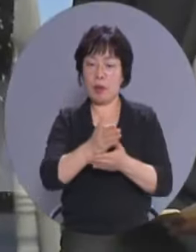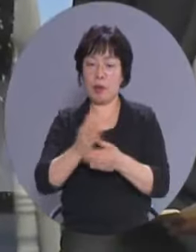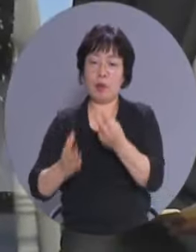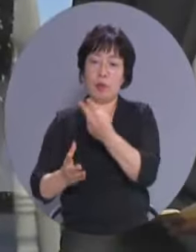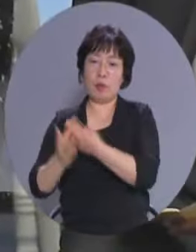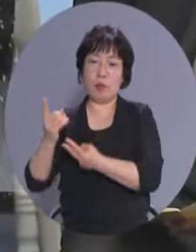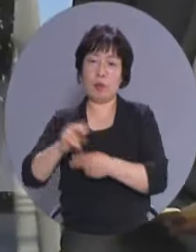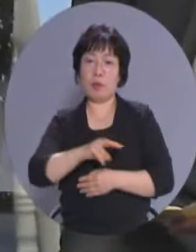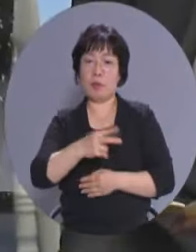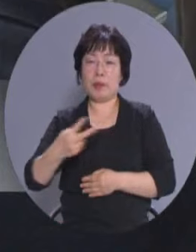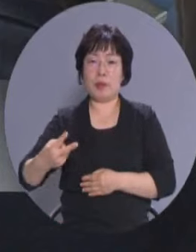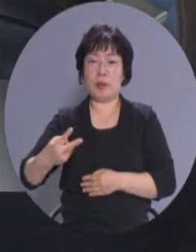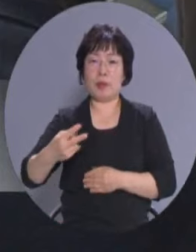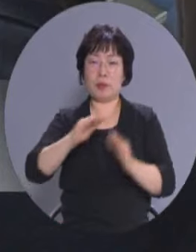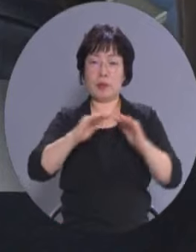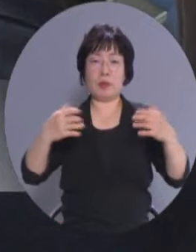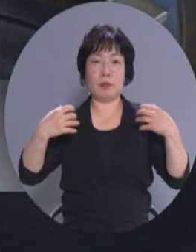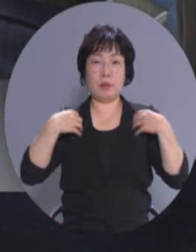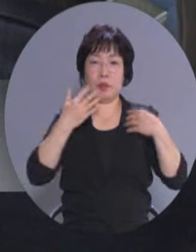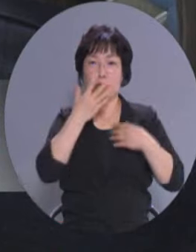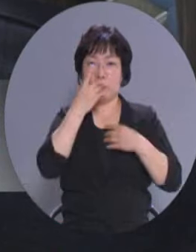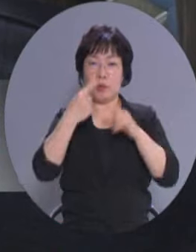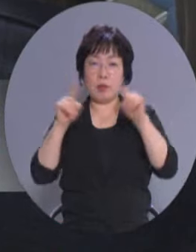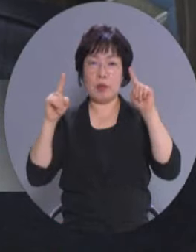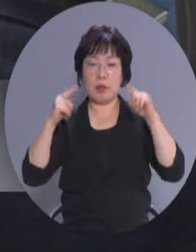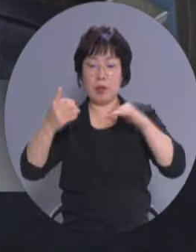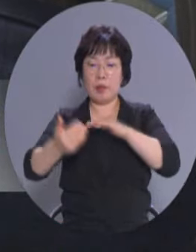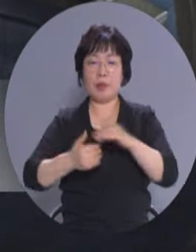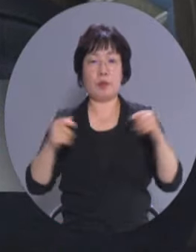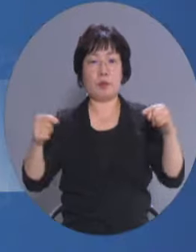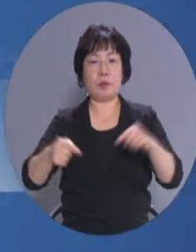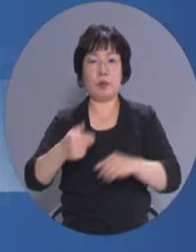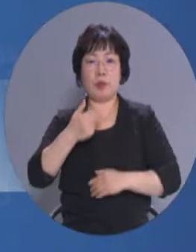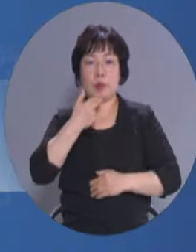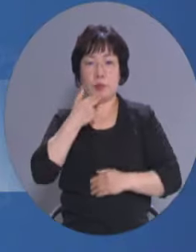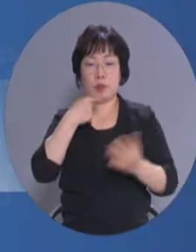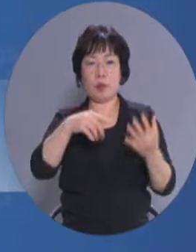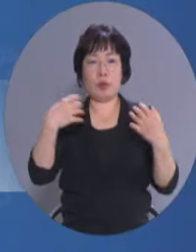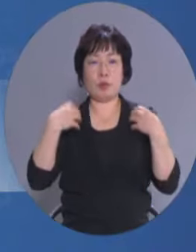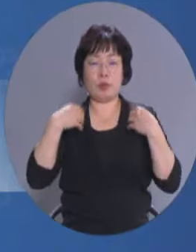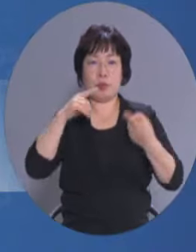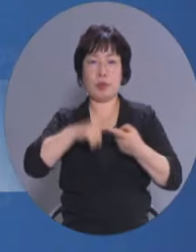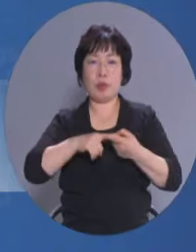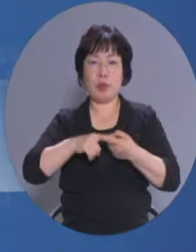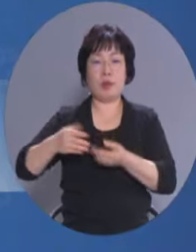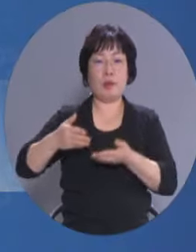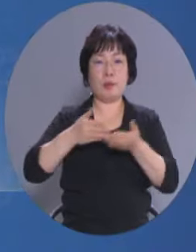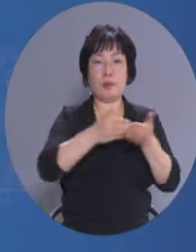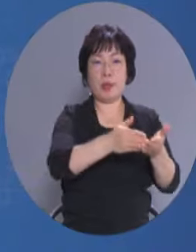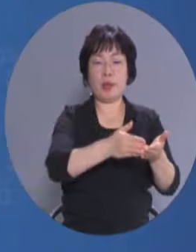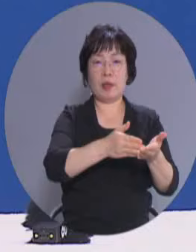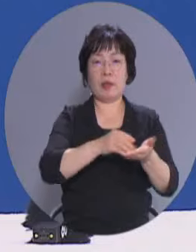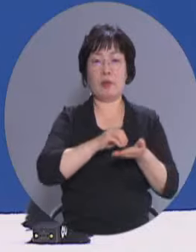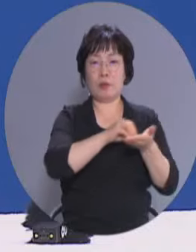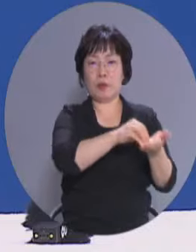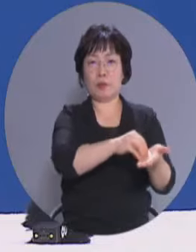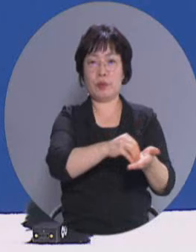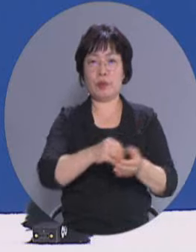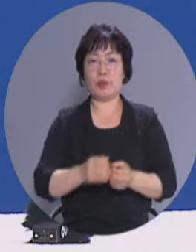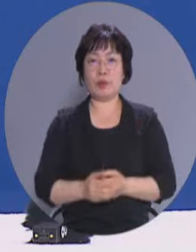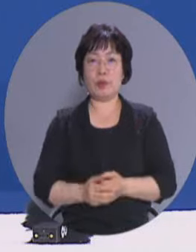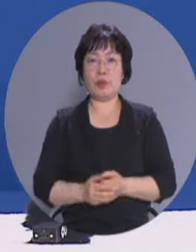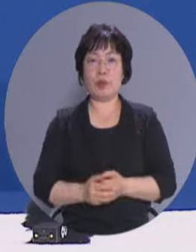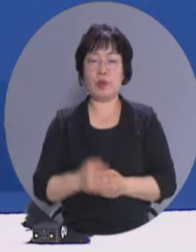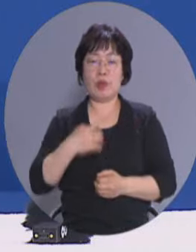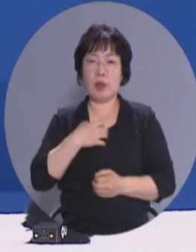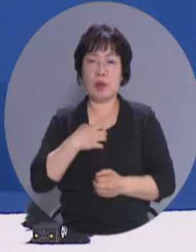갑자기 선회한 전남도가 순천대와 충분한 사전 논의도 없이 교육부에 통합의대 신청서를 제출한 겁니다. 저는 굉장히